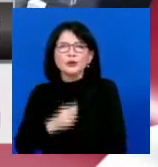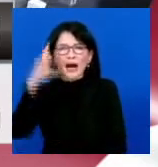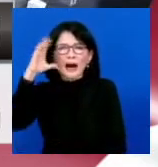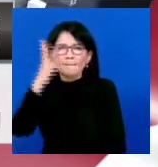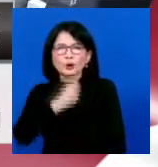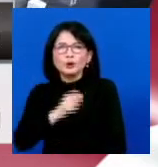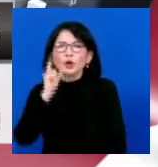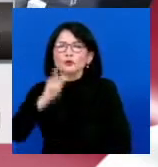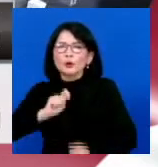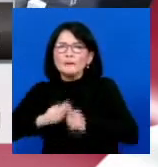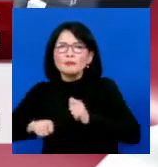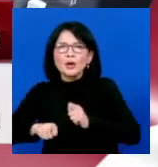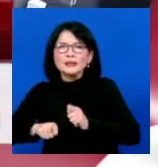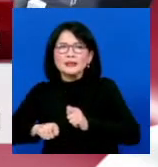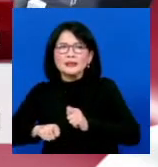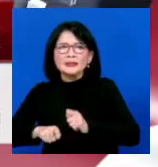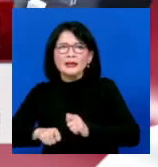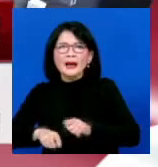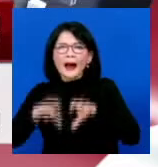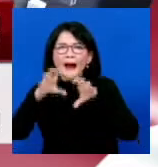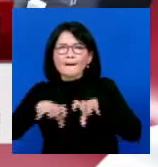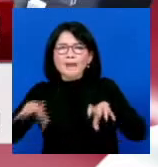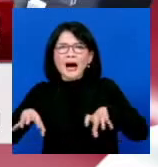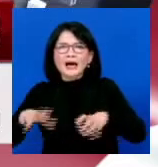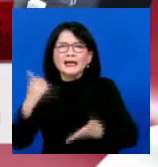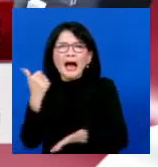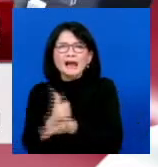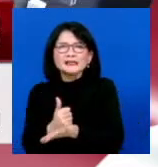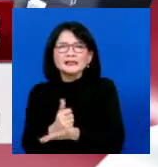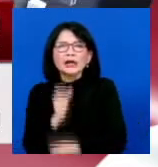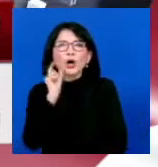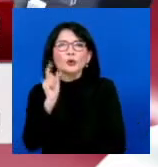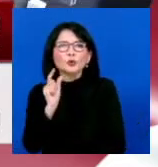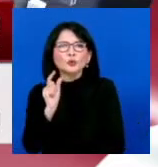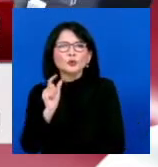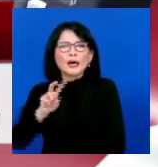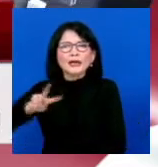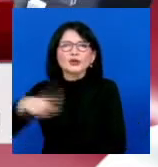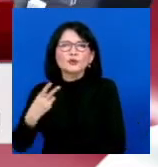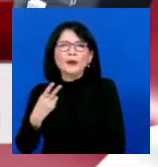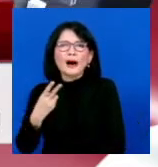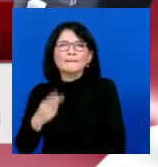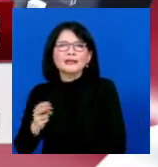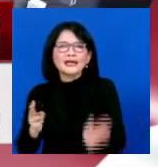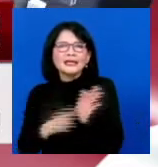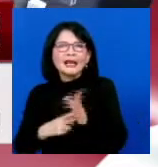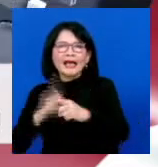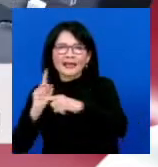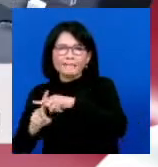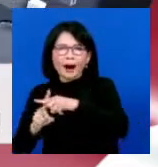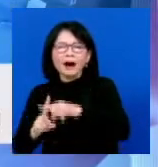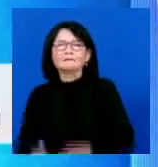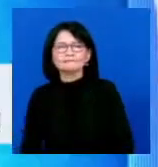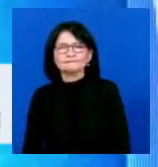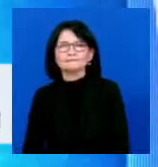untuk membuat yang namanya Bahan baku untuk menjadi bahan jadi Sekian dan